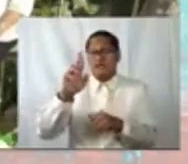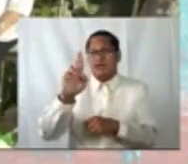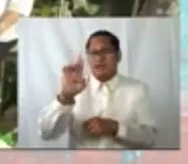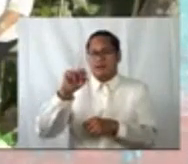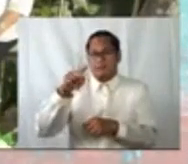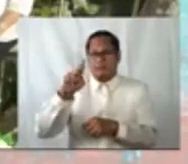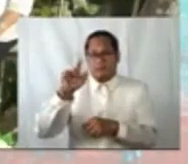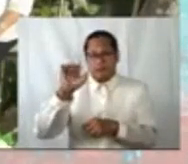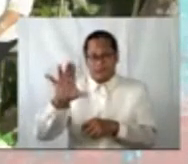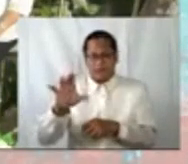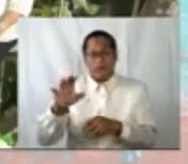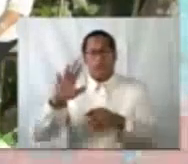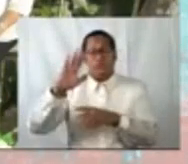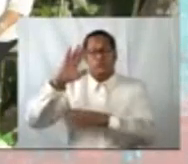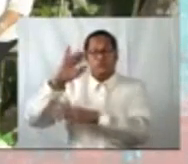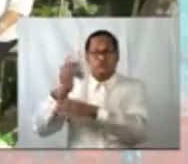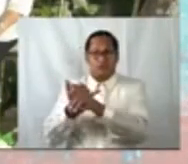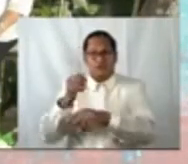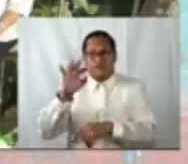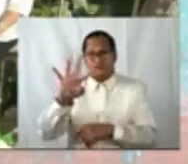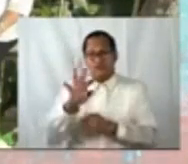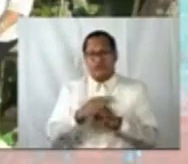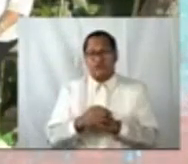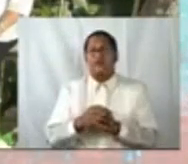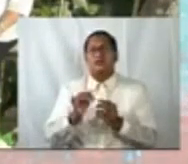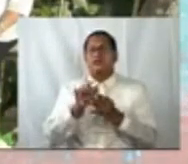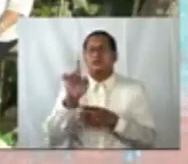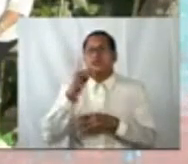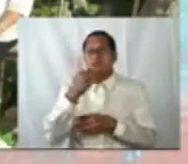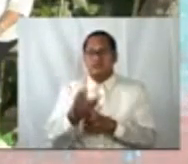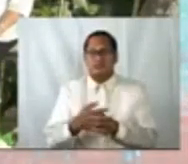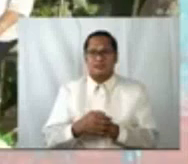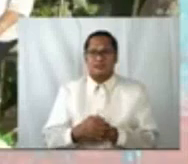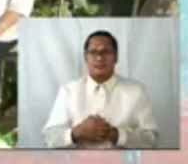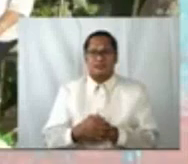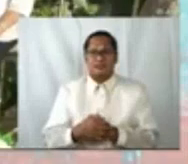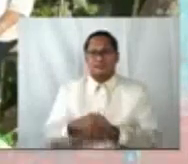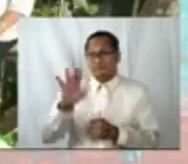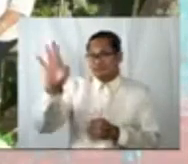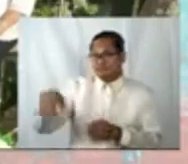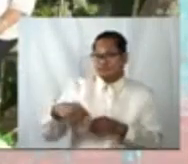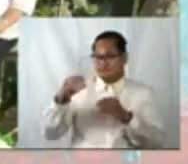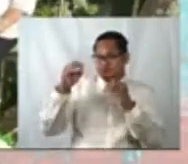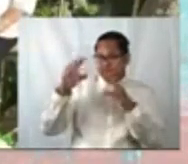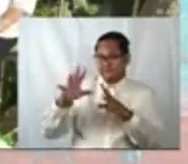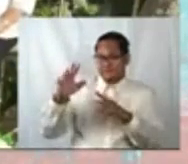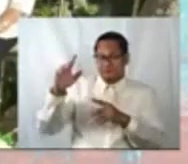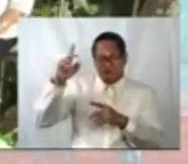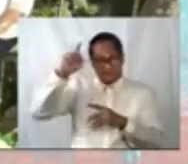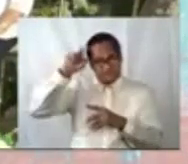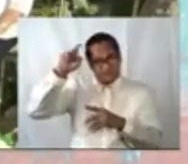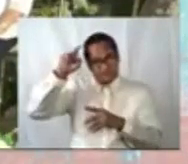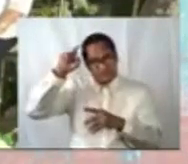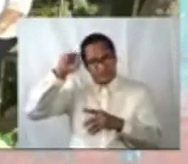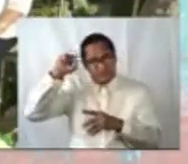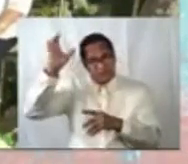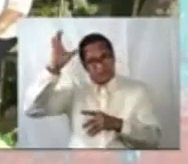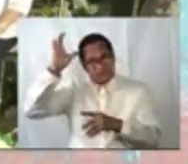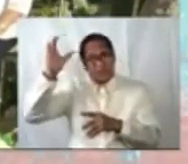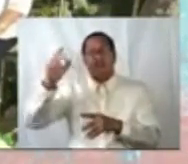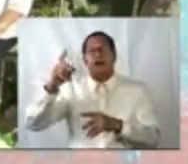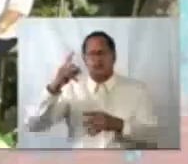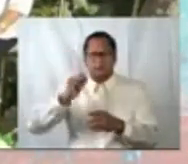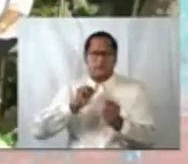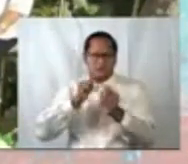July 4. Yun po yung sinasabi ko. Oh, ito, Professor Chow, para ma-appreciate po ng ating mga anak